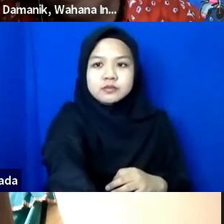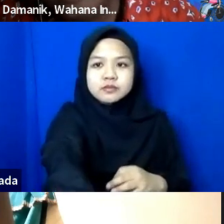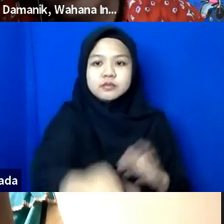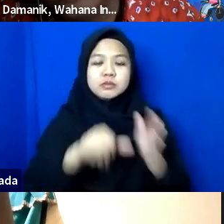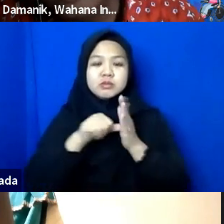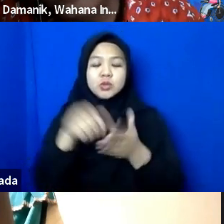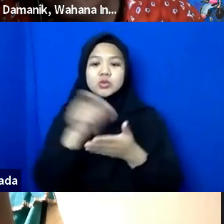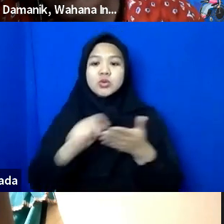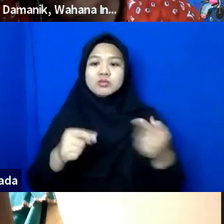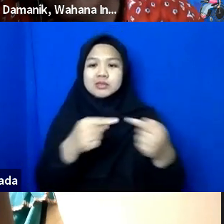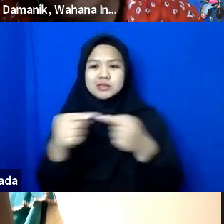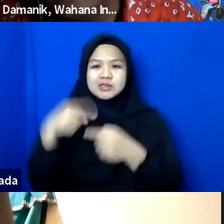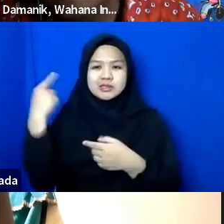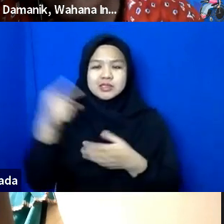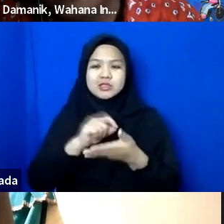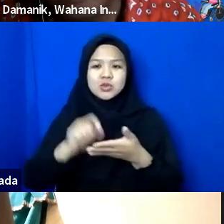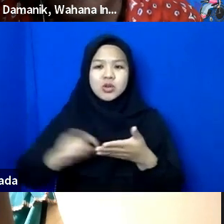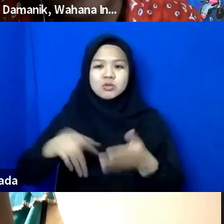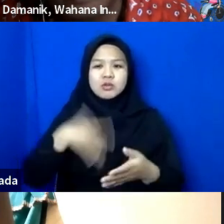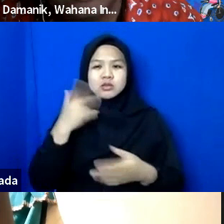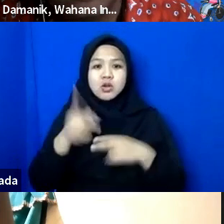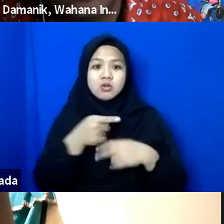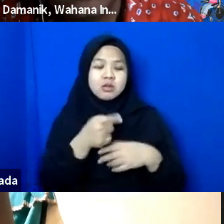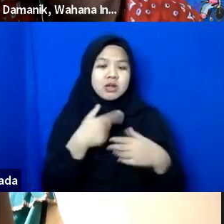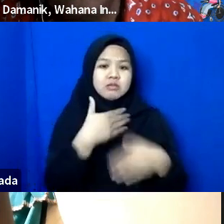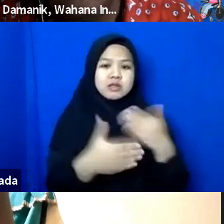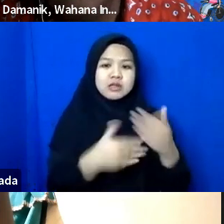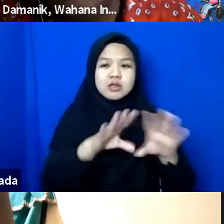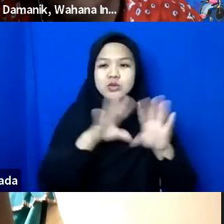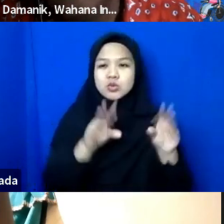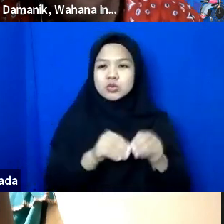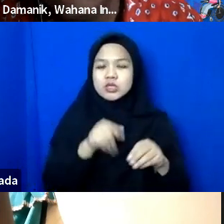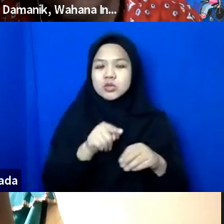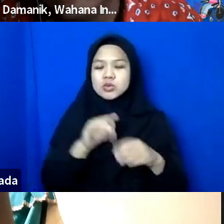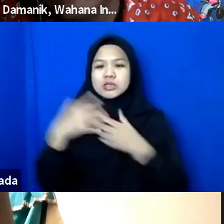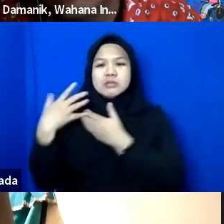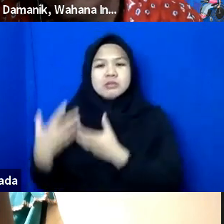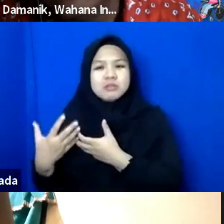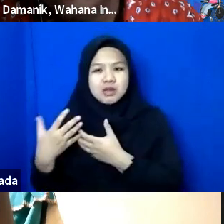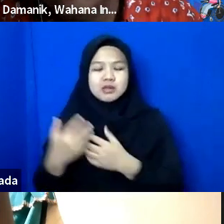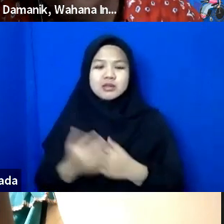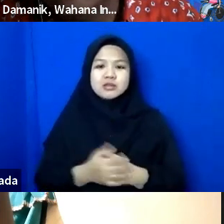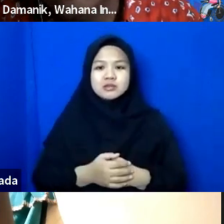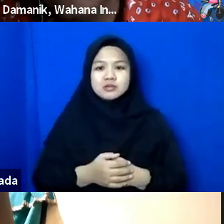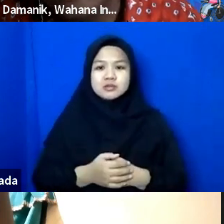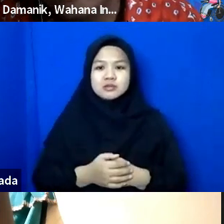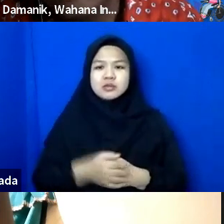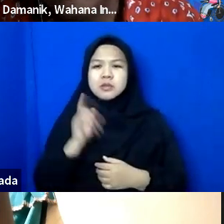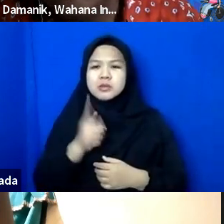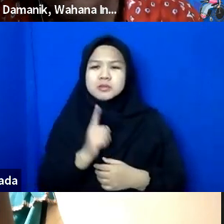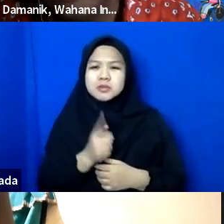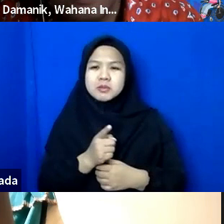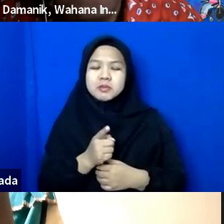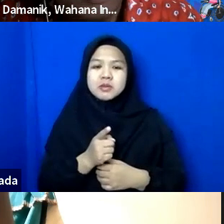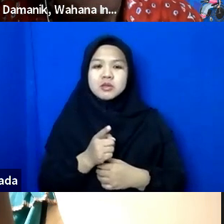sekolah dalam bejaring sering sekali sekolah kita merasa bahwa ketika mereka minum melaksanakan infusi itu menjadi beban buat mereka Kenapa